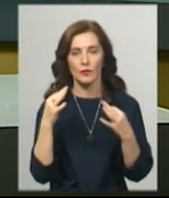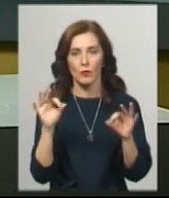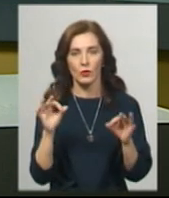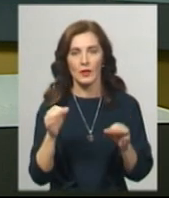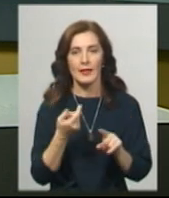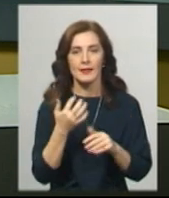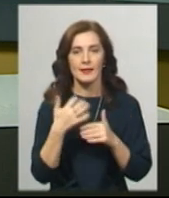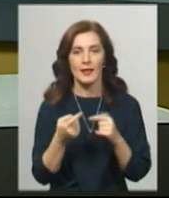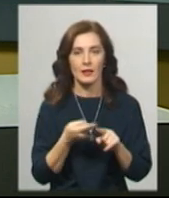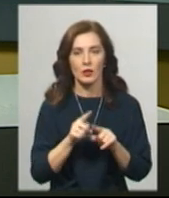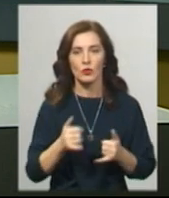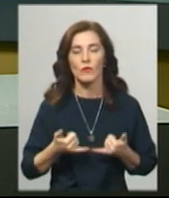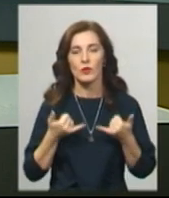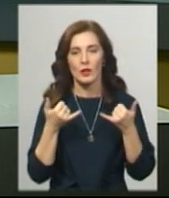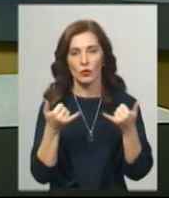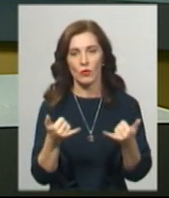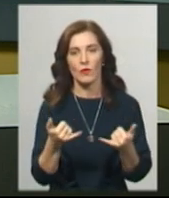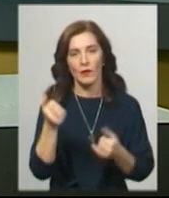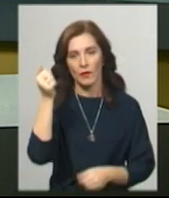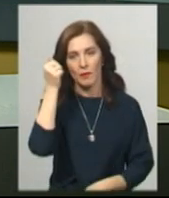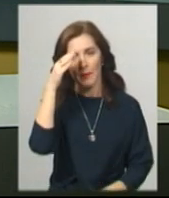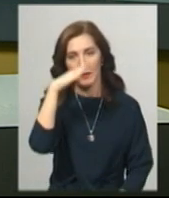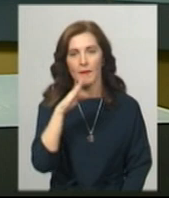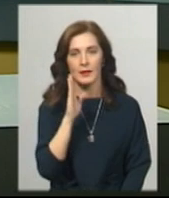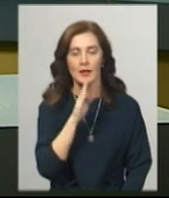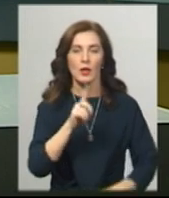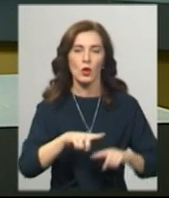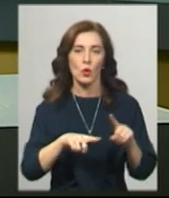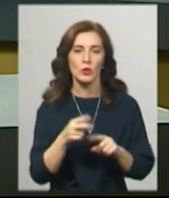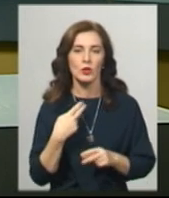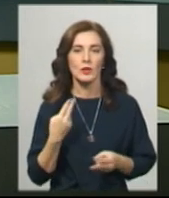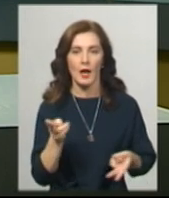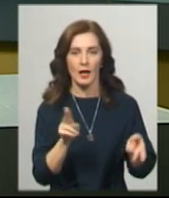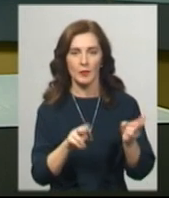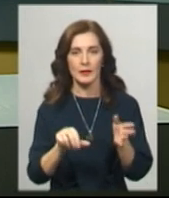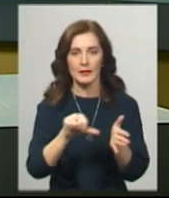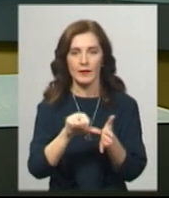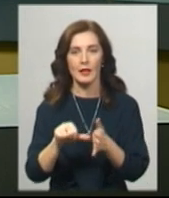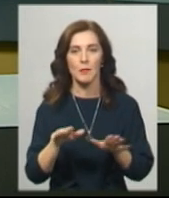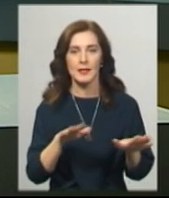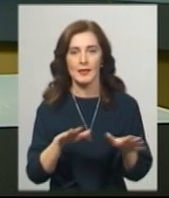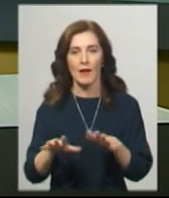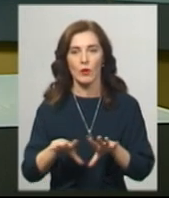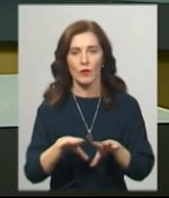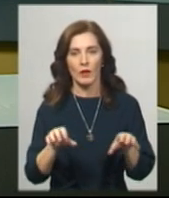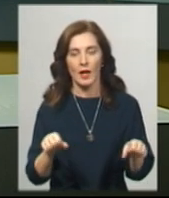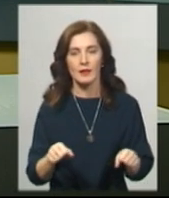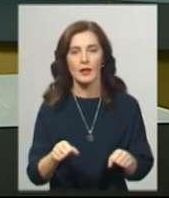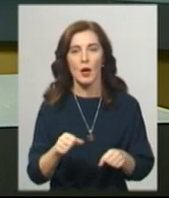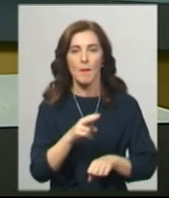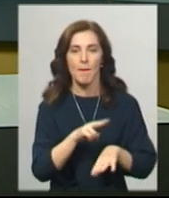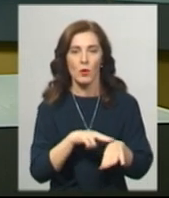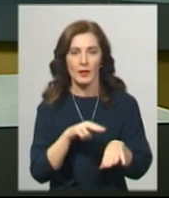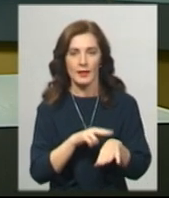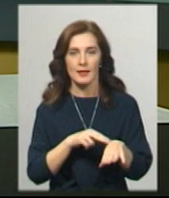вшановував пам'ять загиблих під час Революції Гідності – батьки та родичі загиблих, представники місцевої влади та поліції, волонтери та